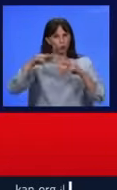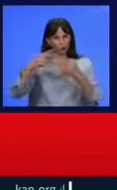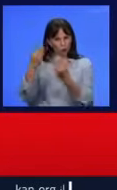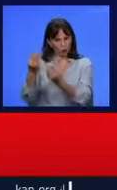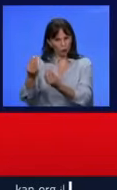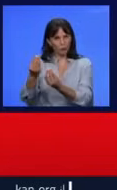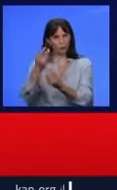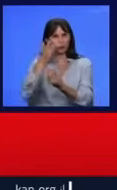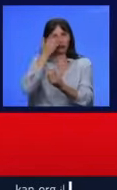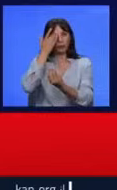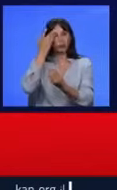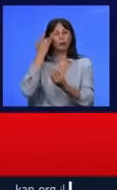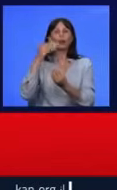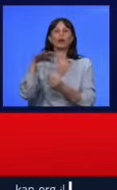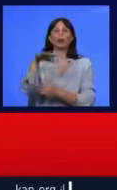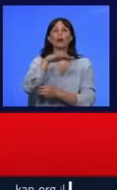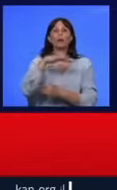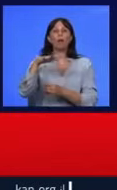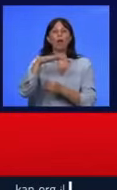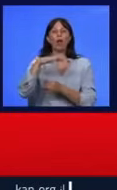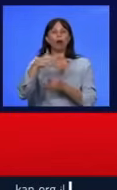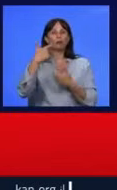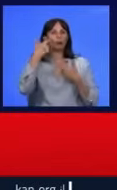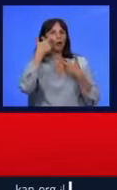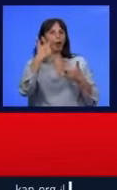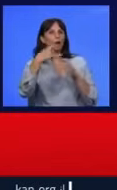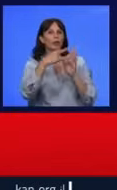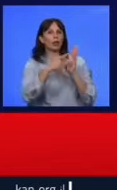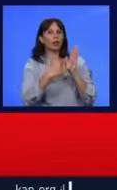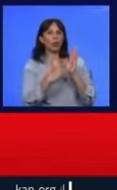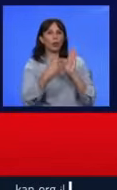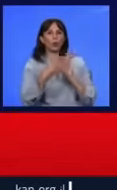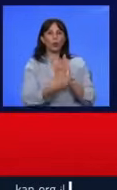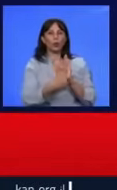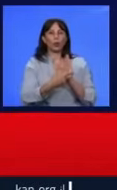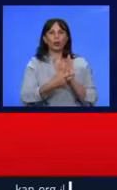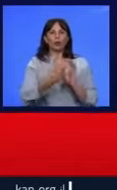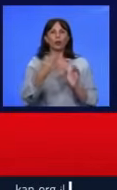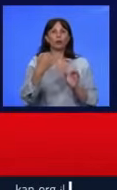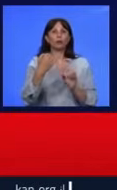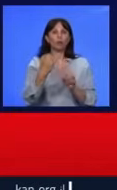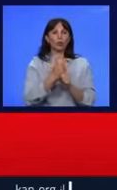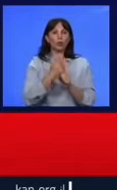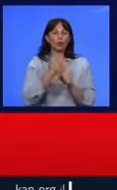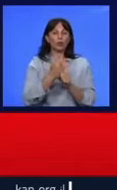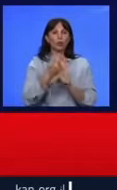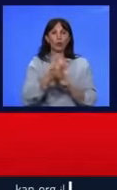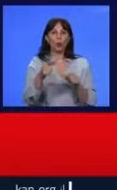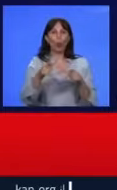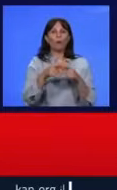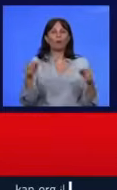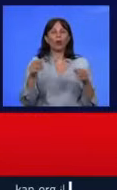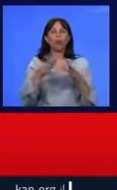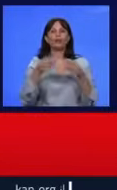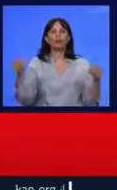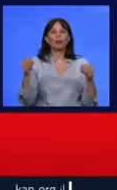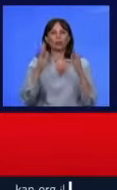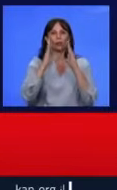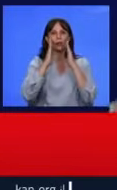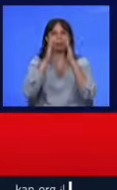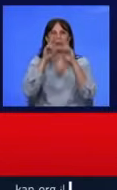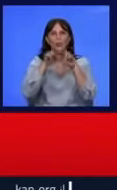תראי, כשמערכת אכיפת החוק למעשה גורמת לאובדן עוד יותר גדול של אמון של הציבור